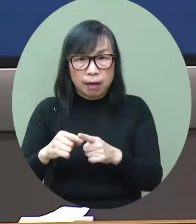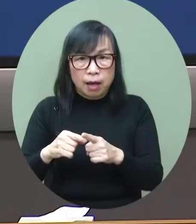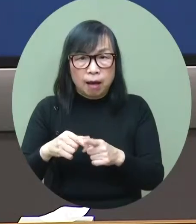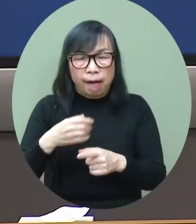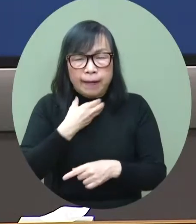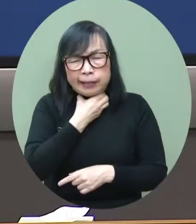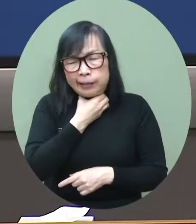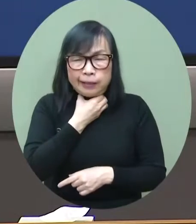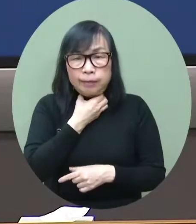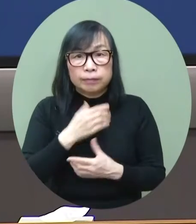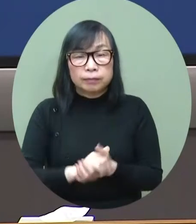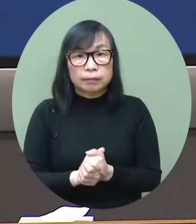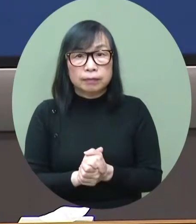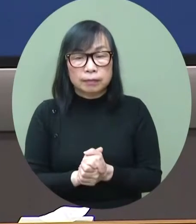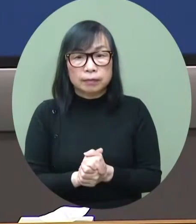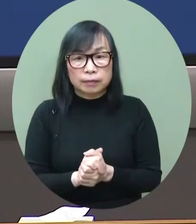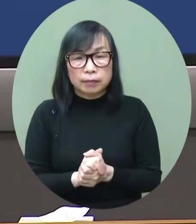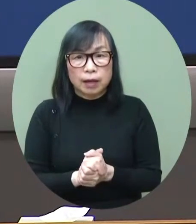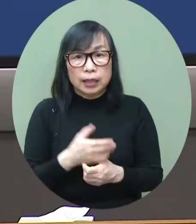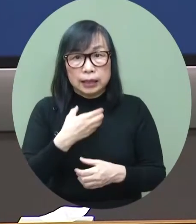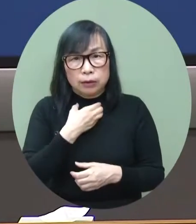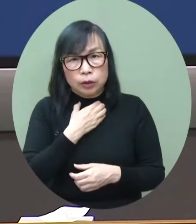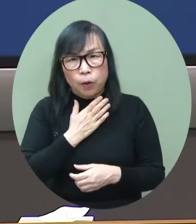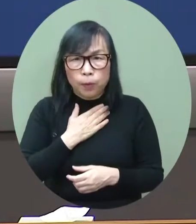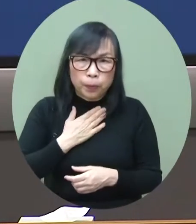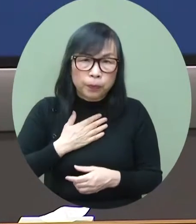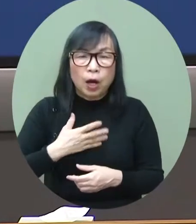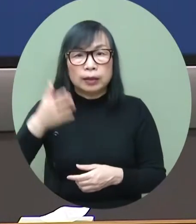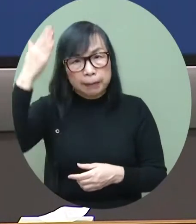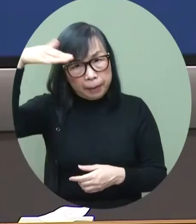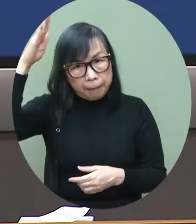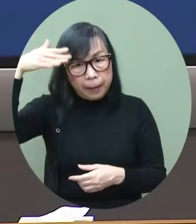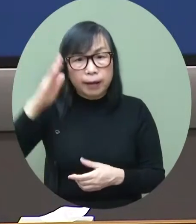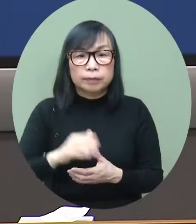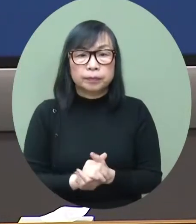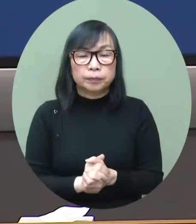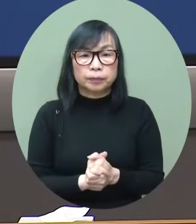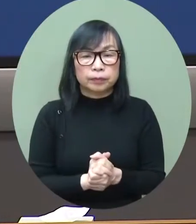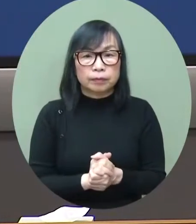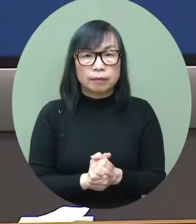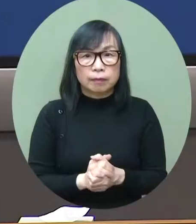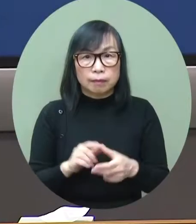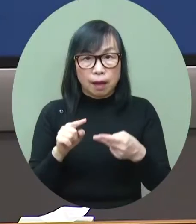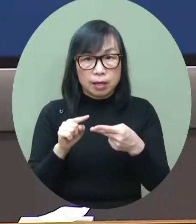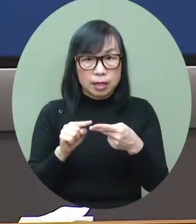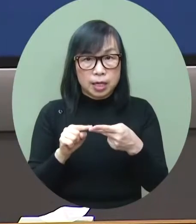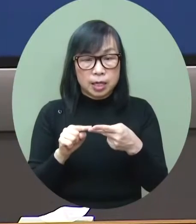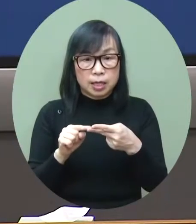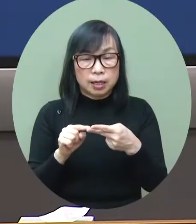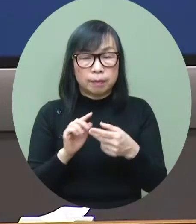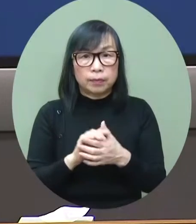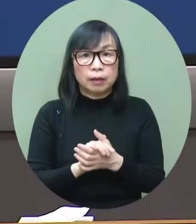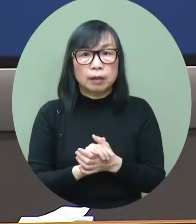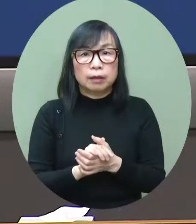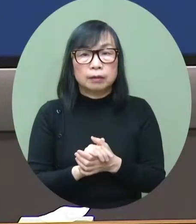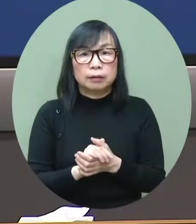困擾啊！呢、這個困擾呢、這個焦慮，我哋係完全明白嘅嚇。第二咧就係、一